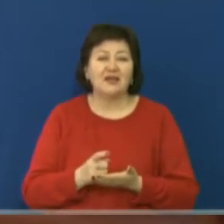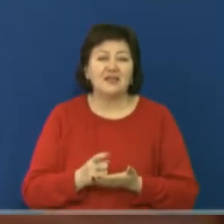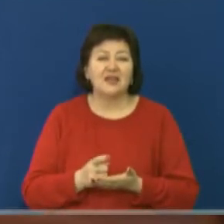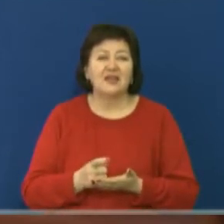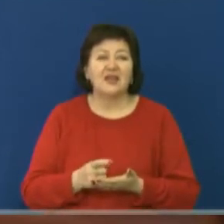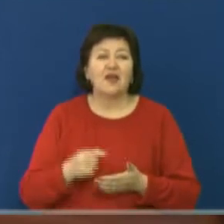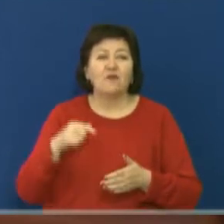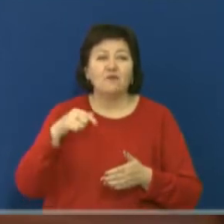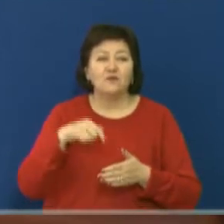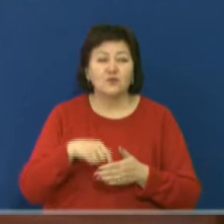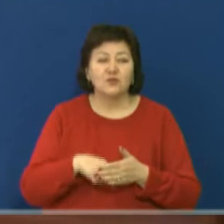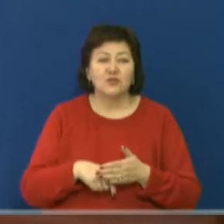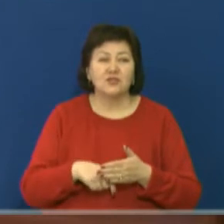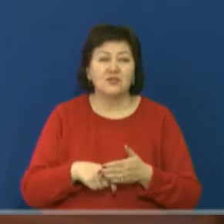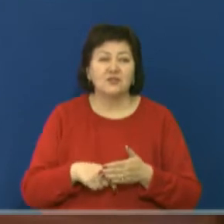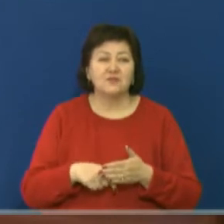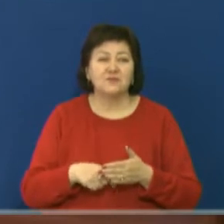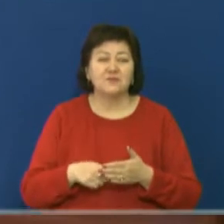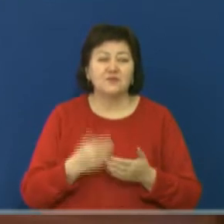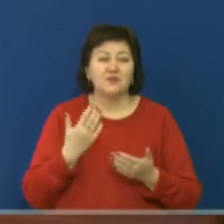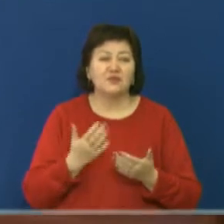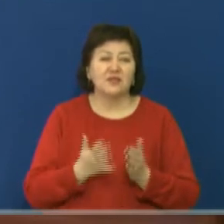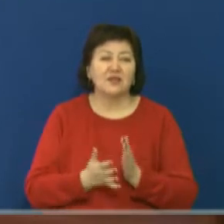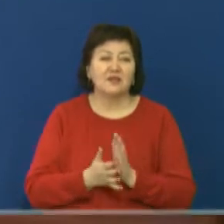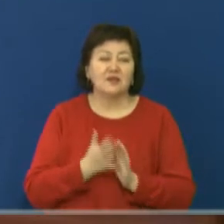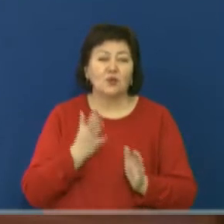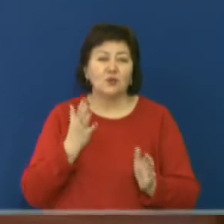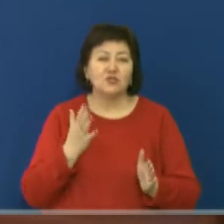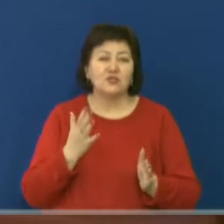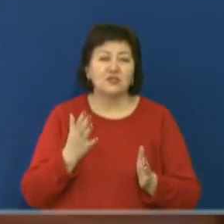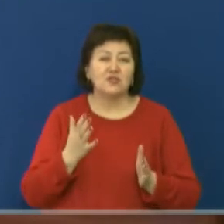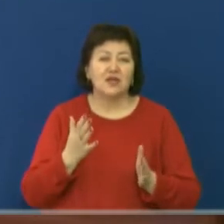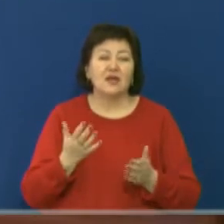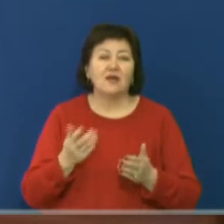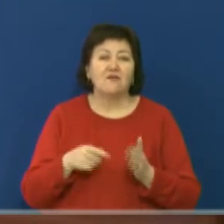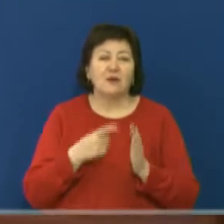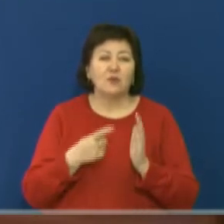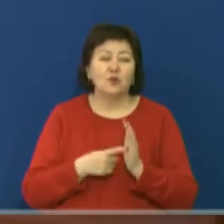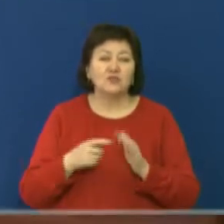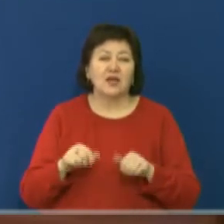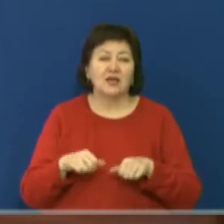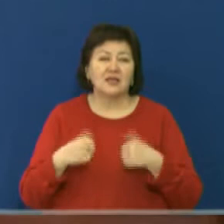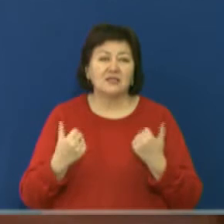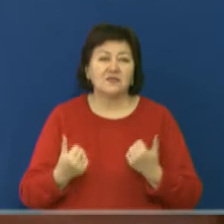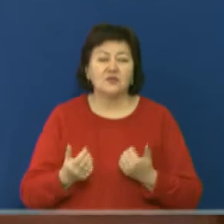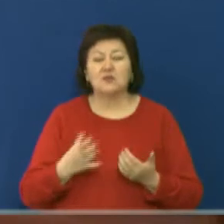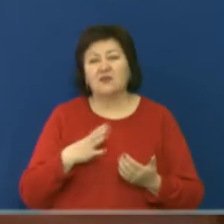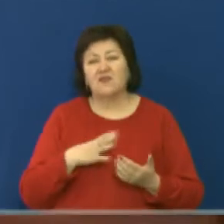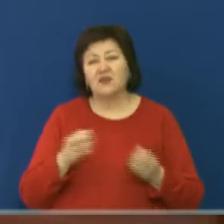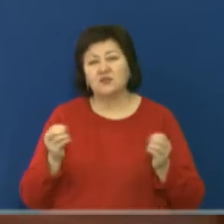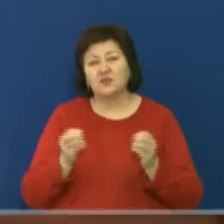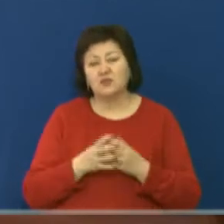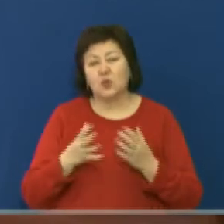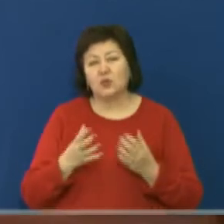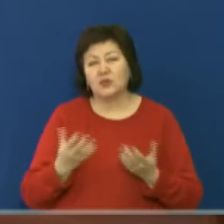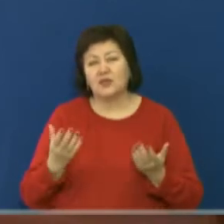отыр күннен күнге. Бұл кезекте, яғни ажырасқаннан кейін ұдаулар туады,